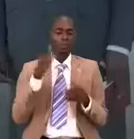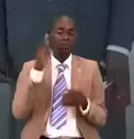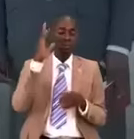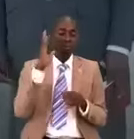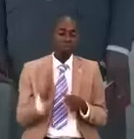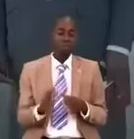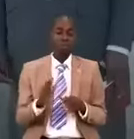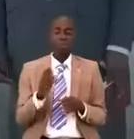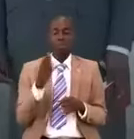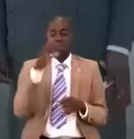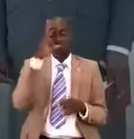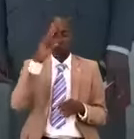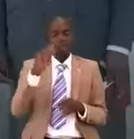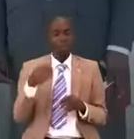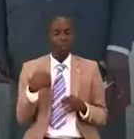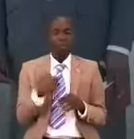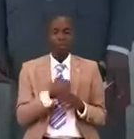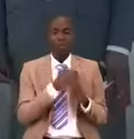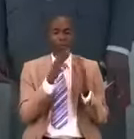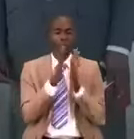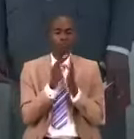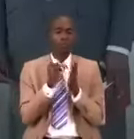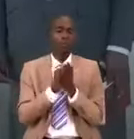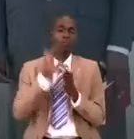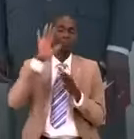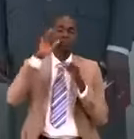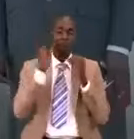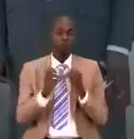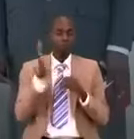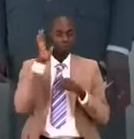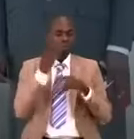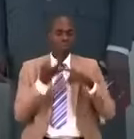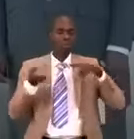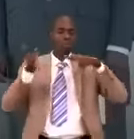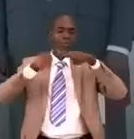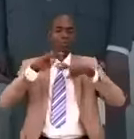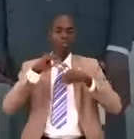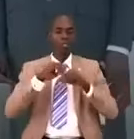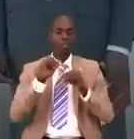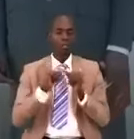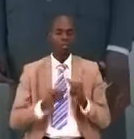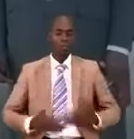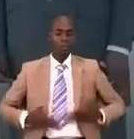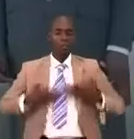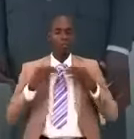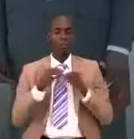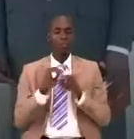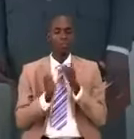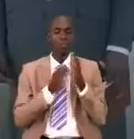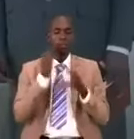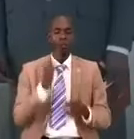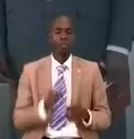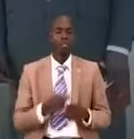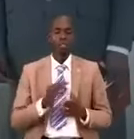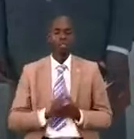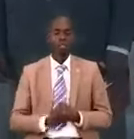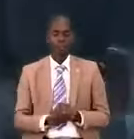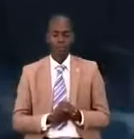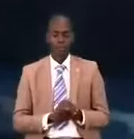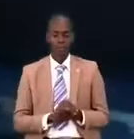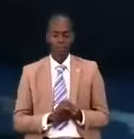chaque vie au nom de Jésus utilise nos potagers c'est notre